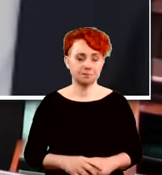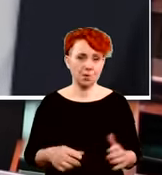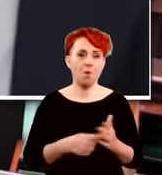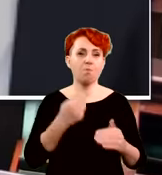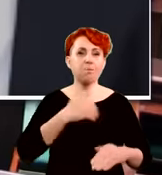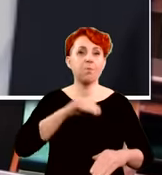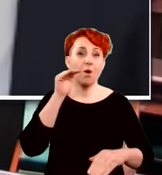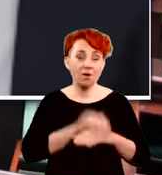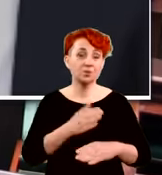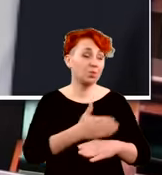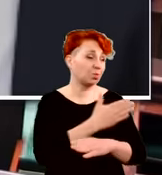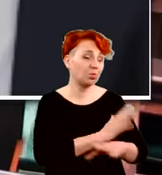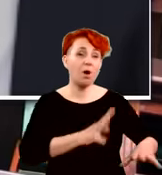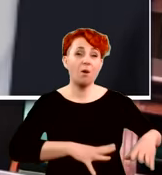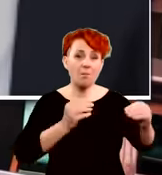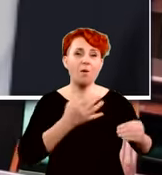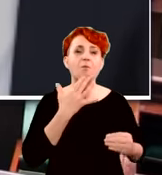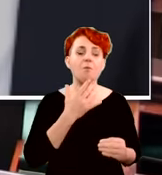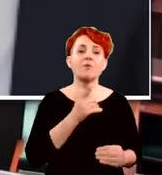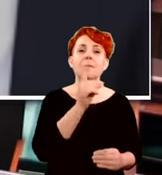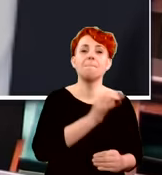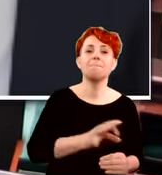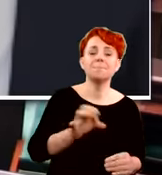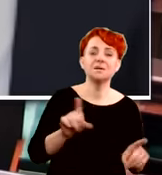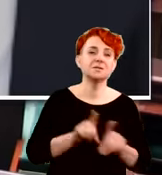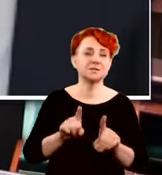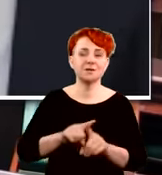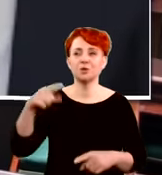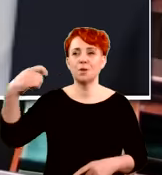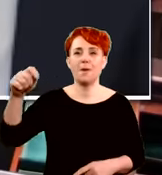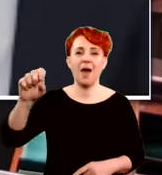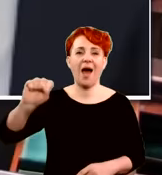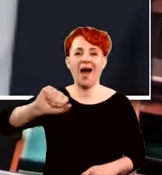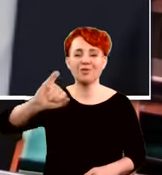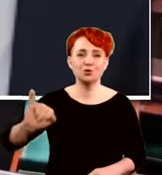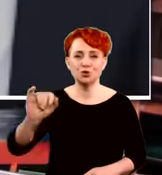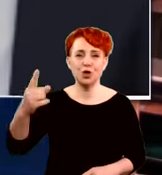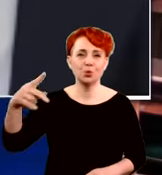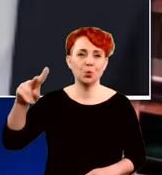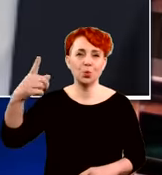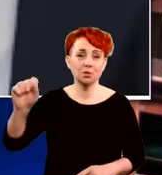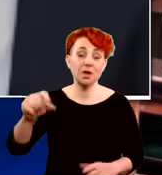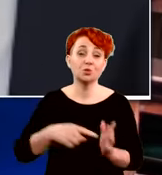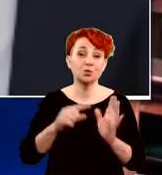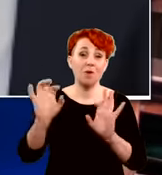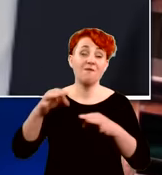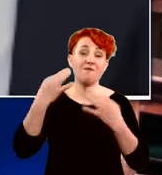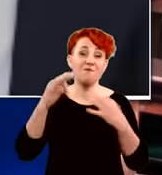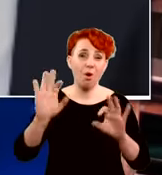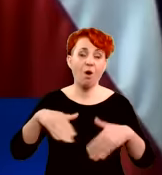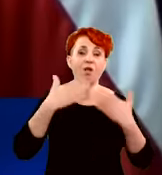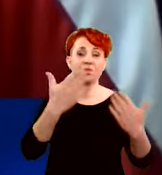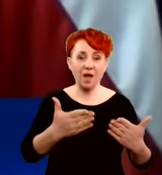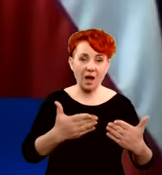co od początku mówiło i Prawo i Sprawiedliwość, i pan prezydent Andrzej Duda, mianowicie, że ułaskowienie, które mieliśmy